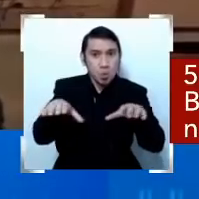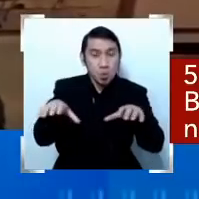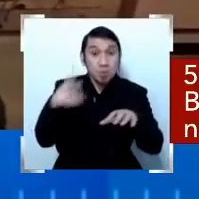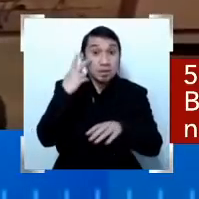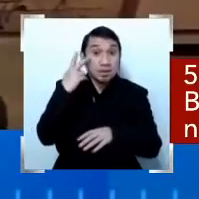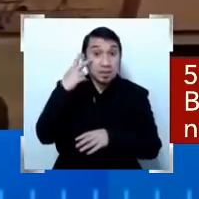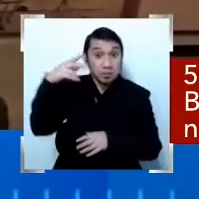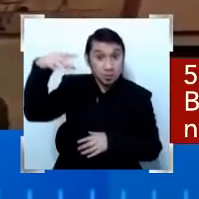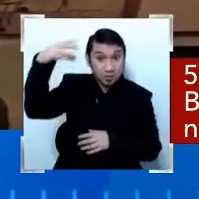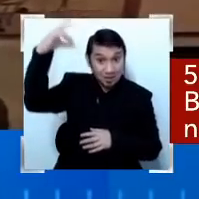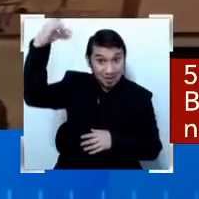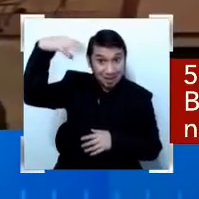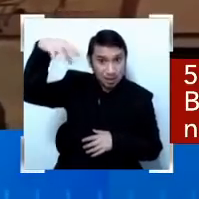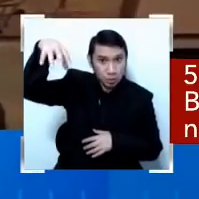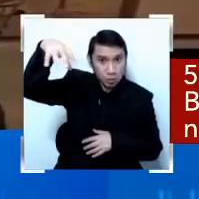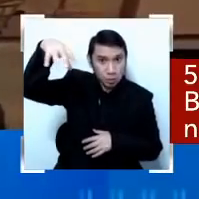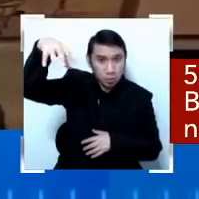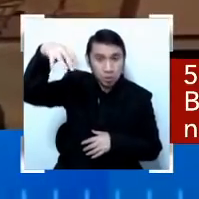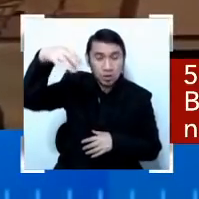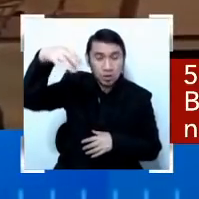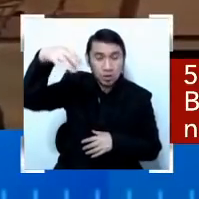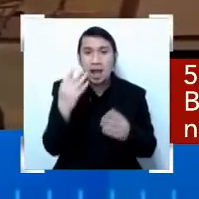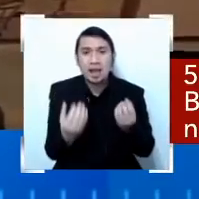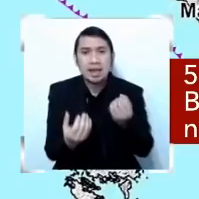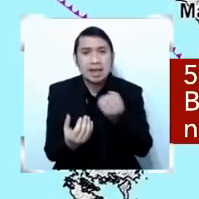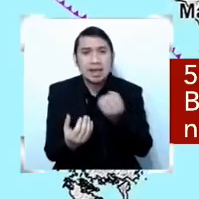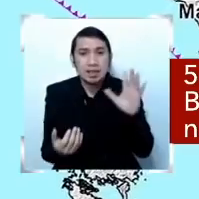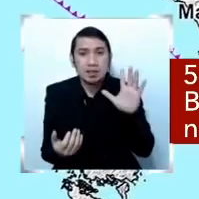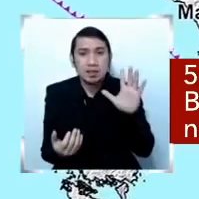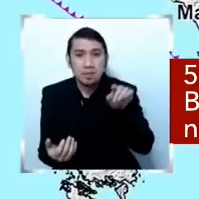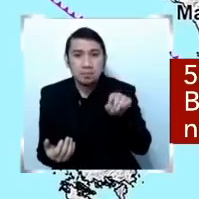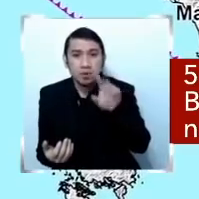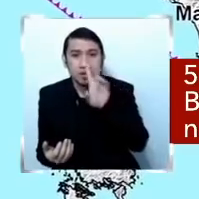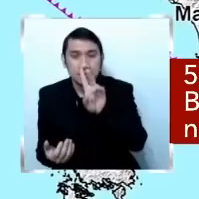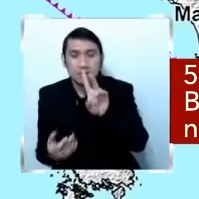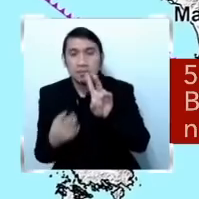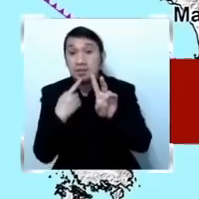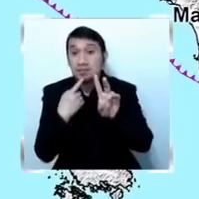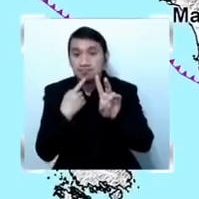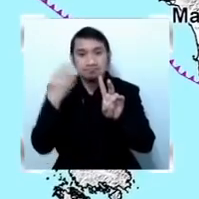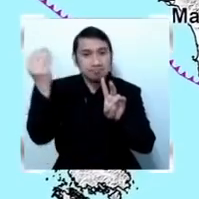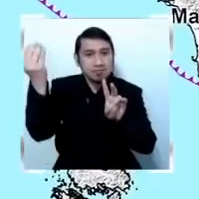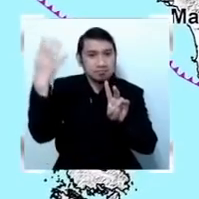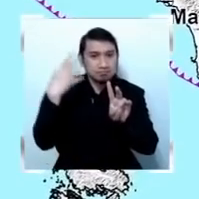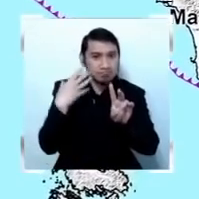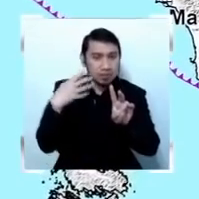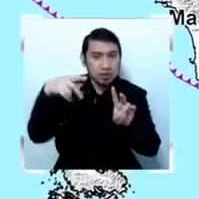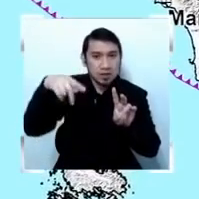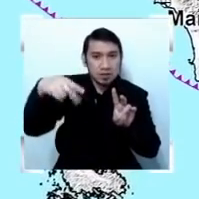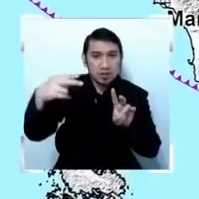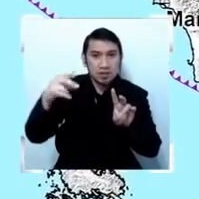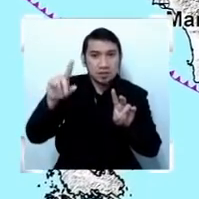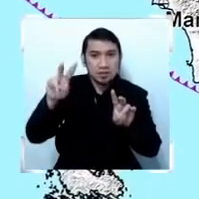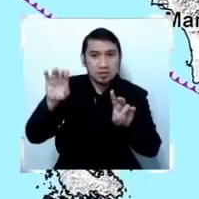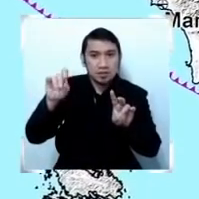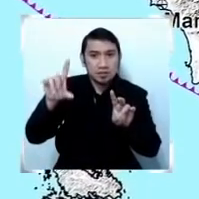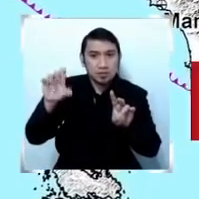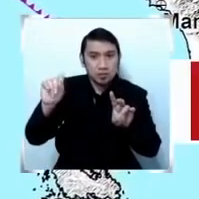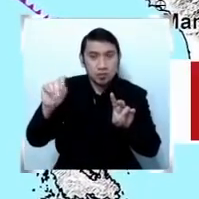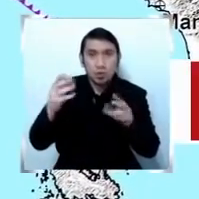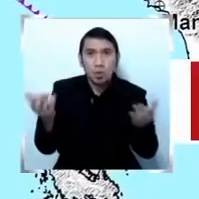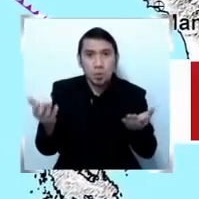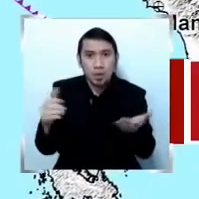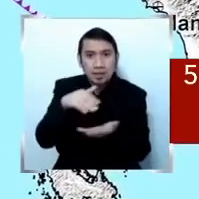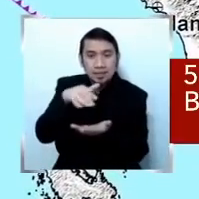lindol. Magnitude 5.7 po ito at bate sa paunang impormasyon ng Feebox. Ang epicenter ay sa dagat, 15